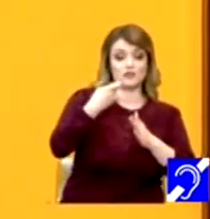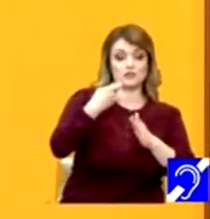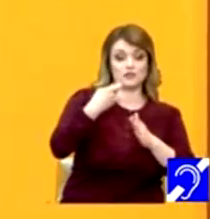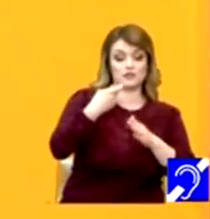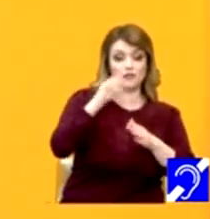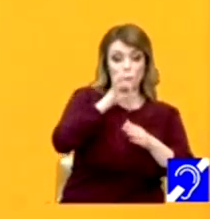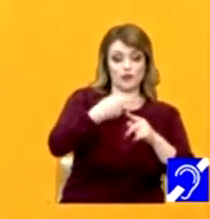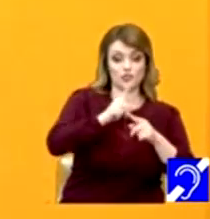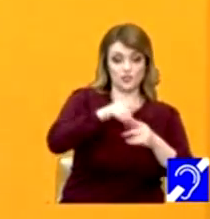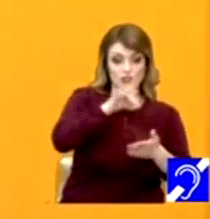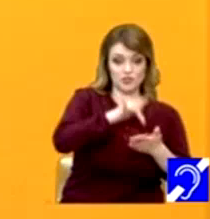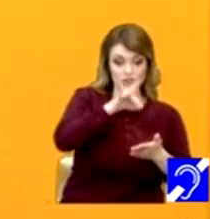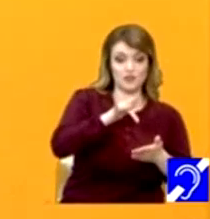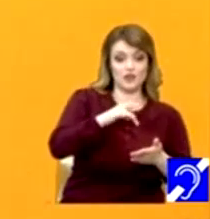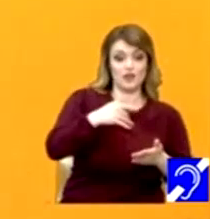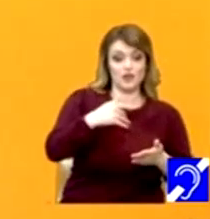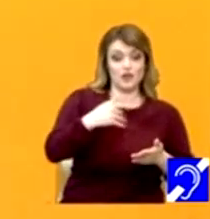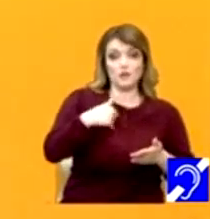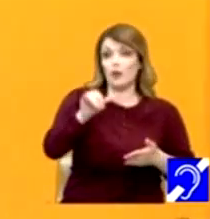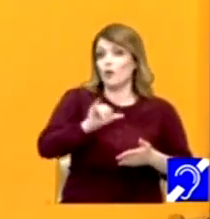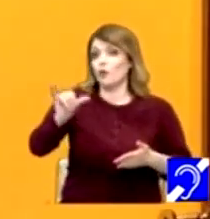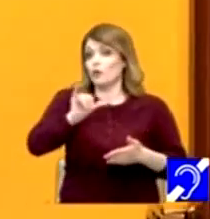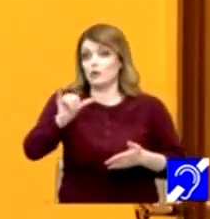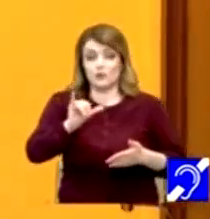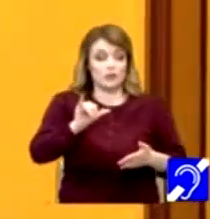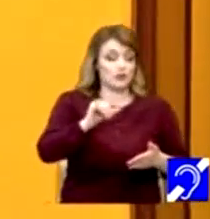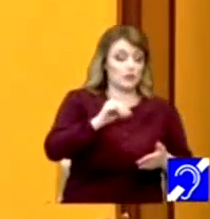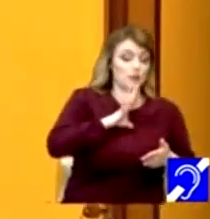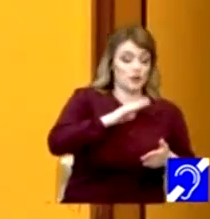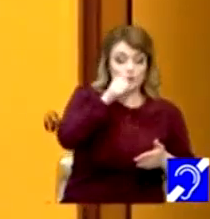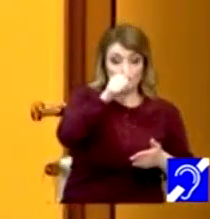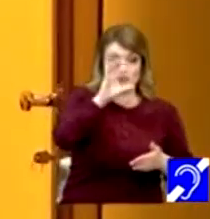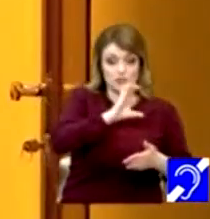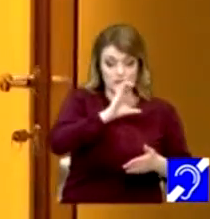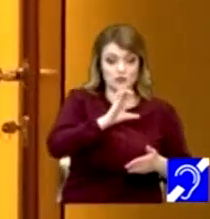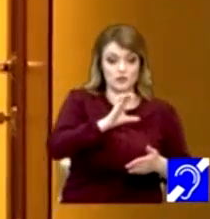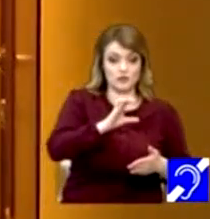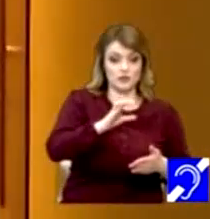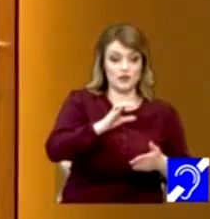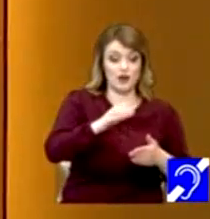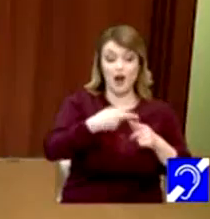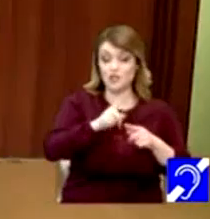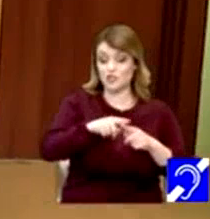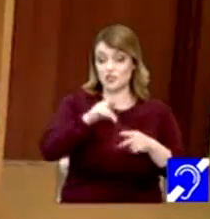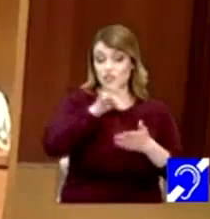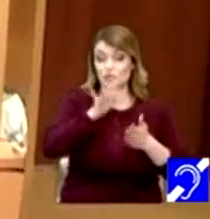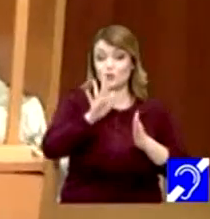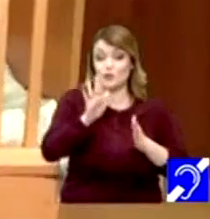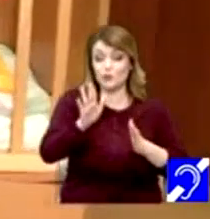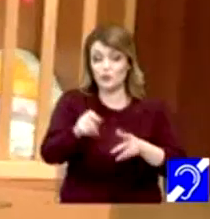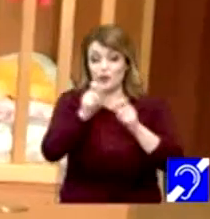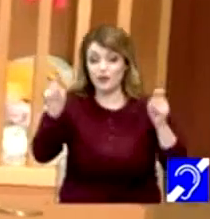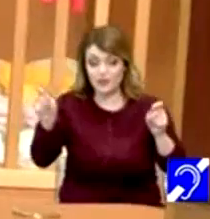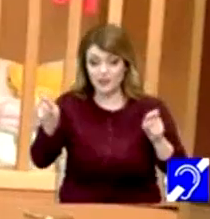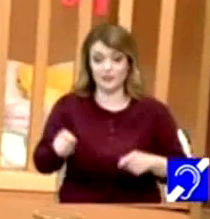stai cu copilul, adică trebuie să nasc deja, era septembrie, și centru abia se deschidea și se afla pe